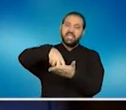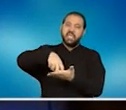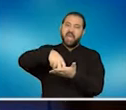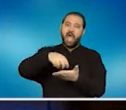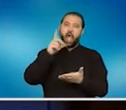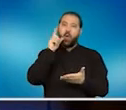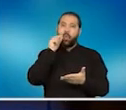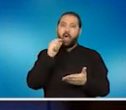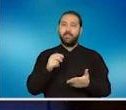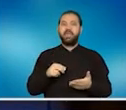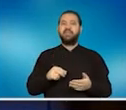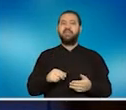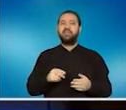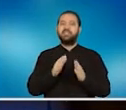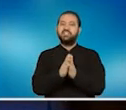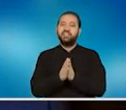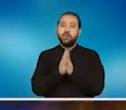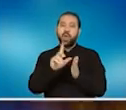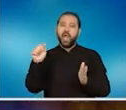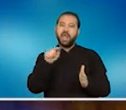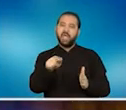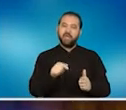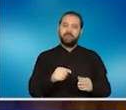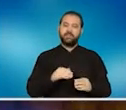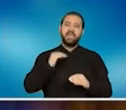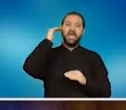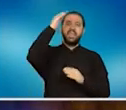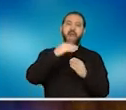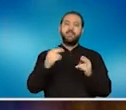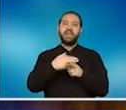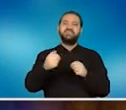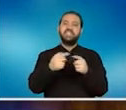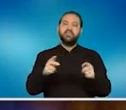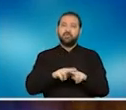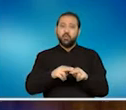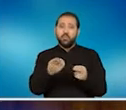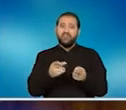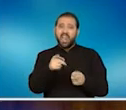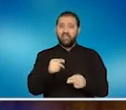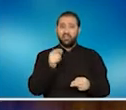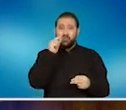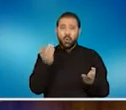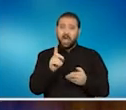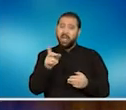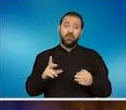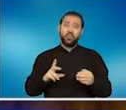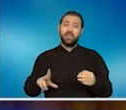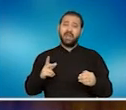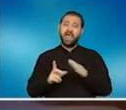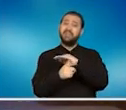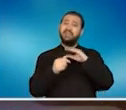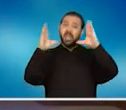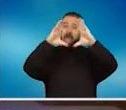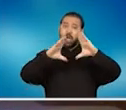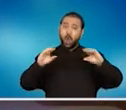ocrutitor al întregii Transilvanii. Înalt preasfinția voastră, cum vine acesta român în Transilvania? Cum ajunge el aici?